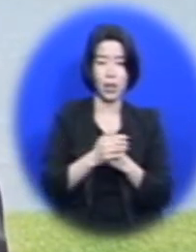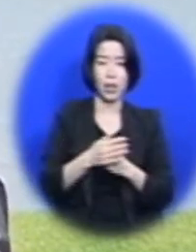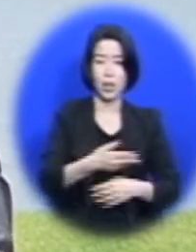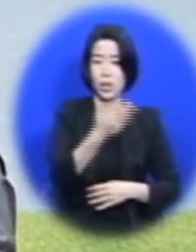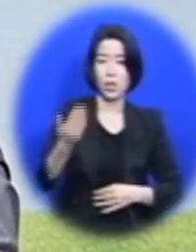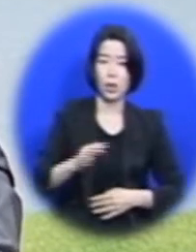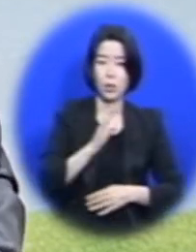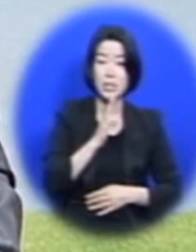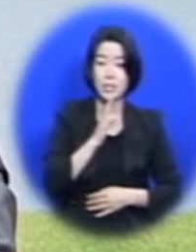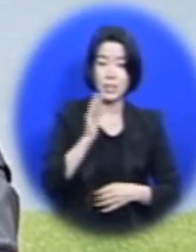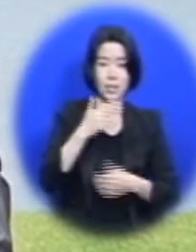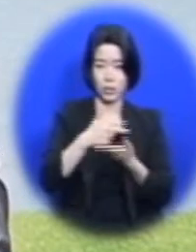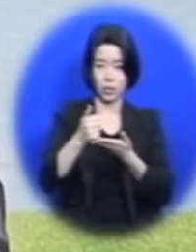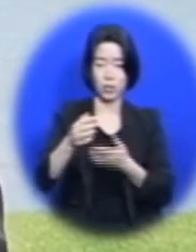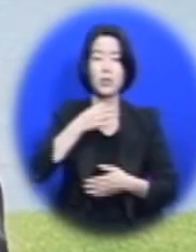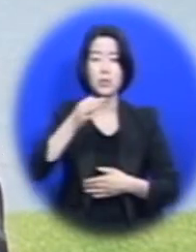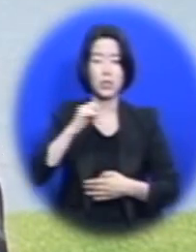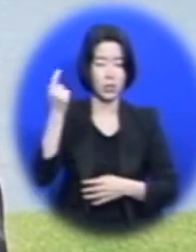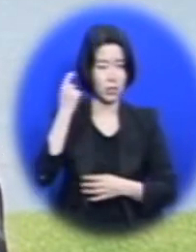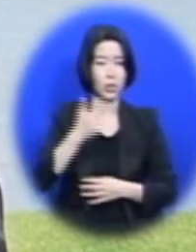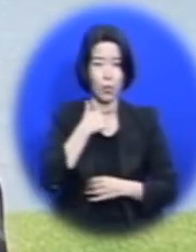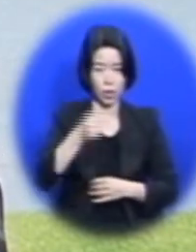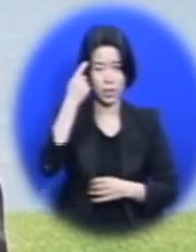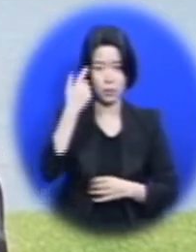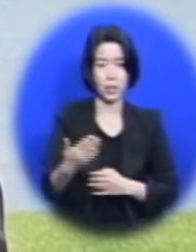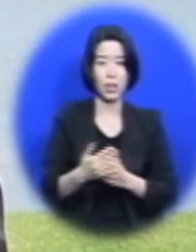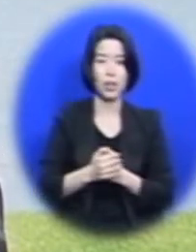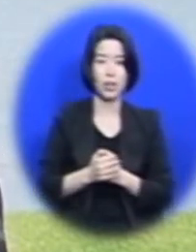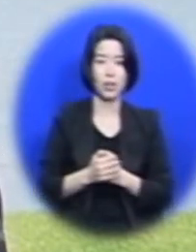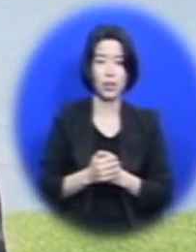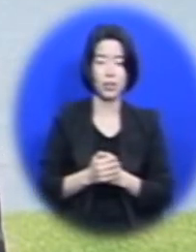진짜 주님의 음성을 듣기를 원하십니까?